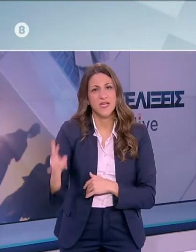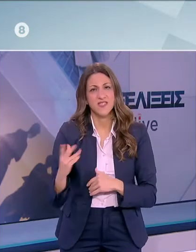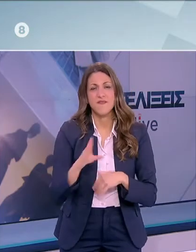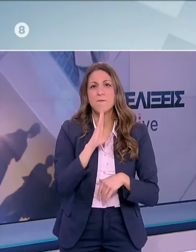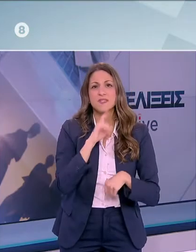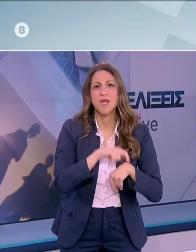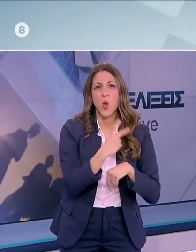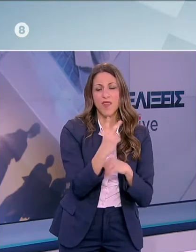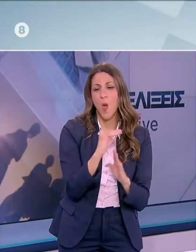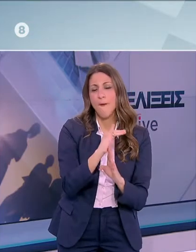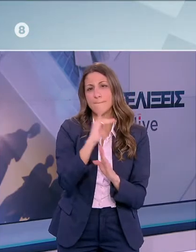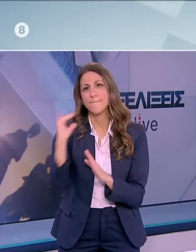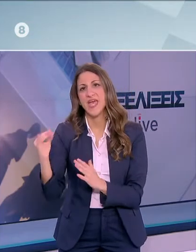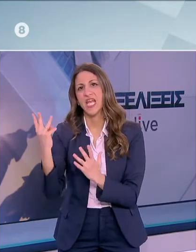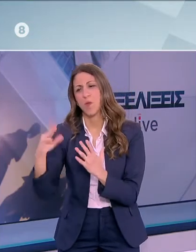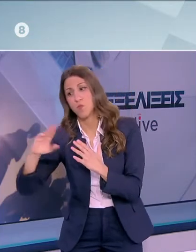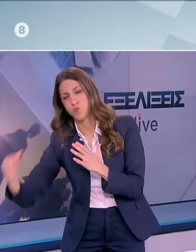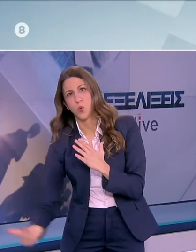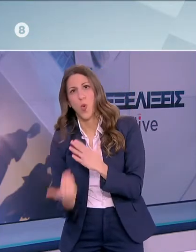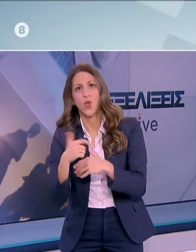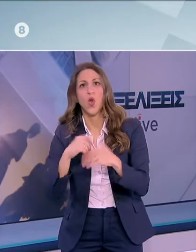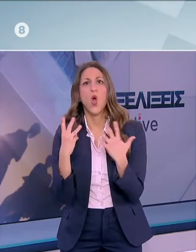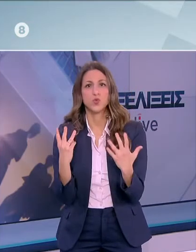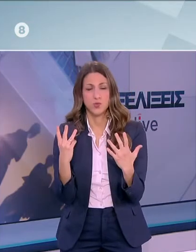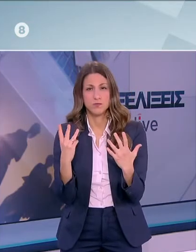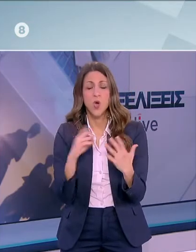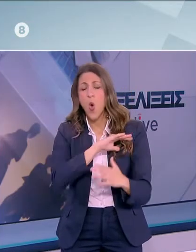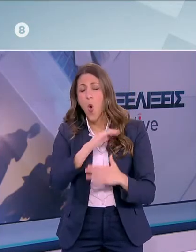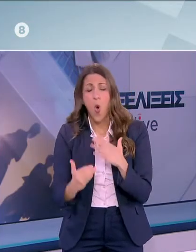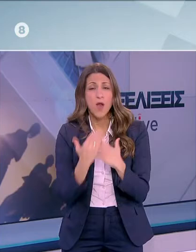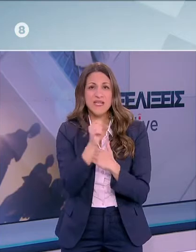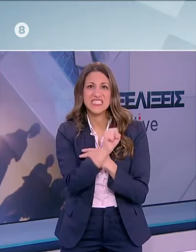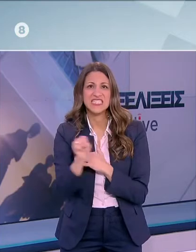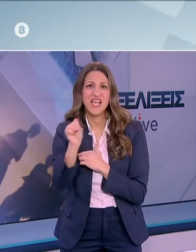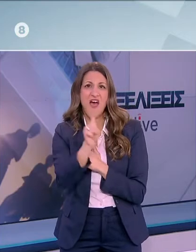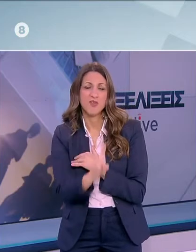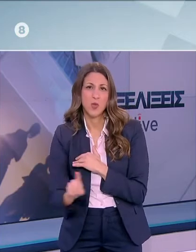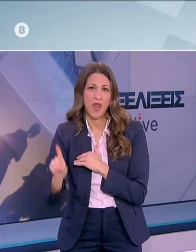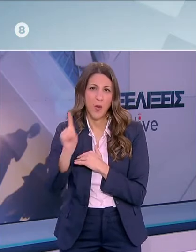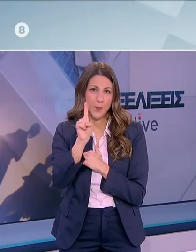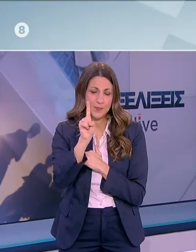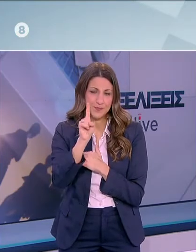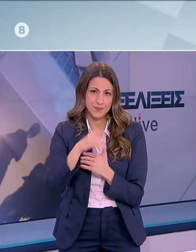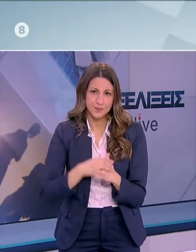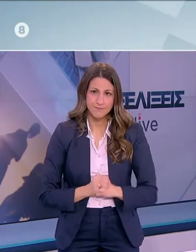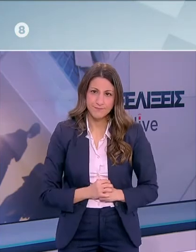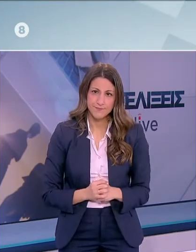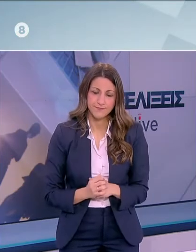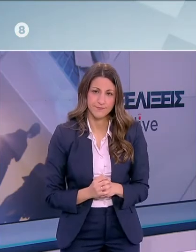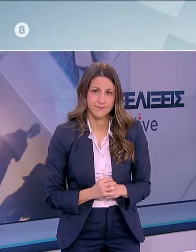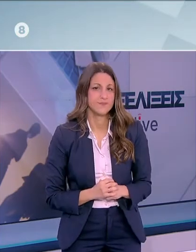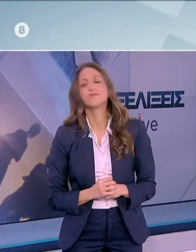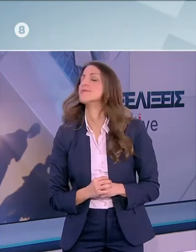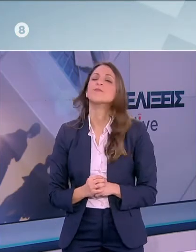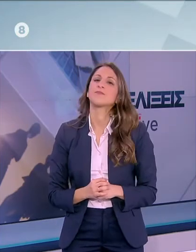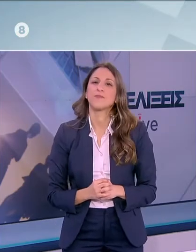τις 2 το μεσημέρι μέχρι τις 8 το πρωί της επομένης και καθόλου το 24ωρο τα Σαββατοκύριακα. Τέλος, θα ήθελα να σας πληροφορήσω ότι λόγω μη